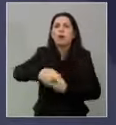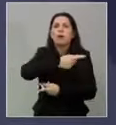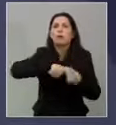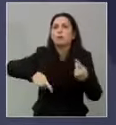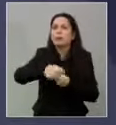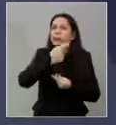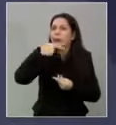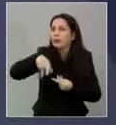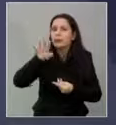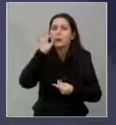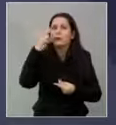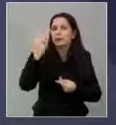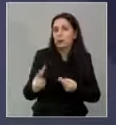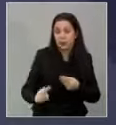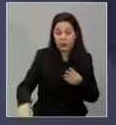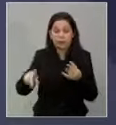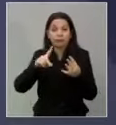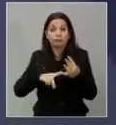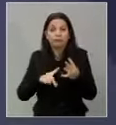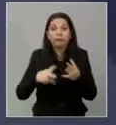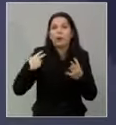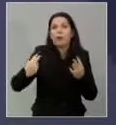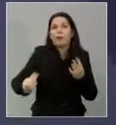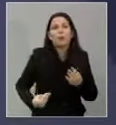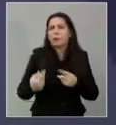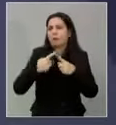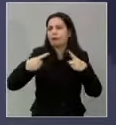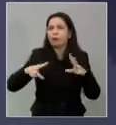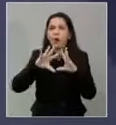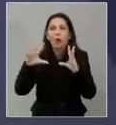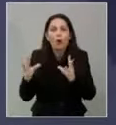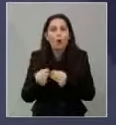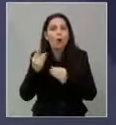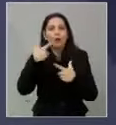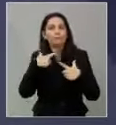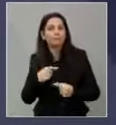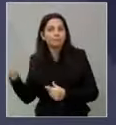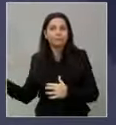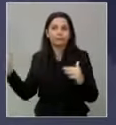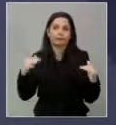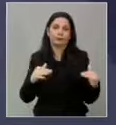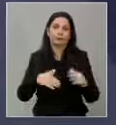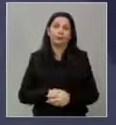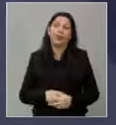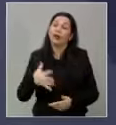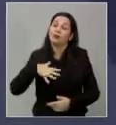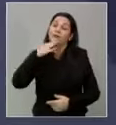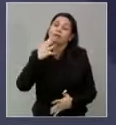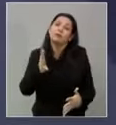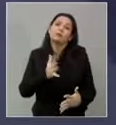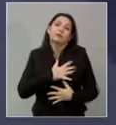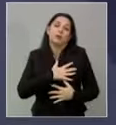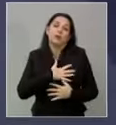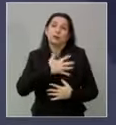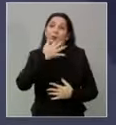τις τοπικές αρχές, τους οποίους εσείς σήμερα εκπροσωπείτε. Ένα μεγάλο ευχαριστώ για τη συνεργασία και